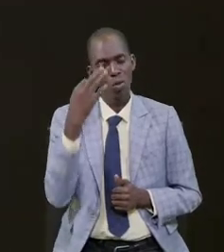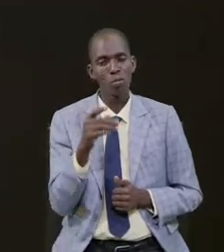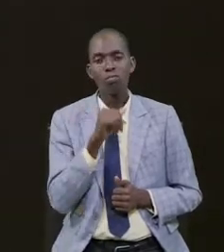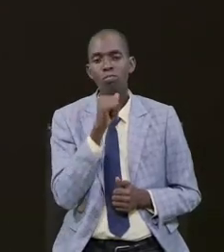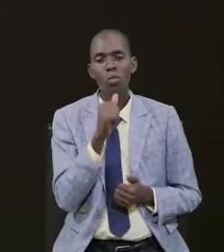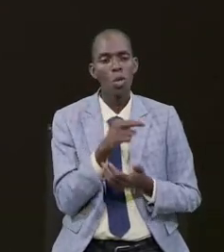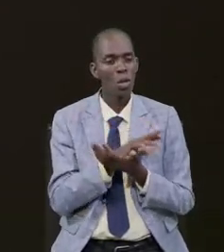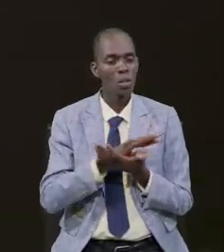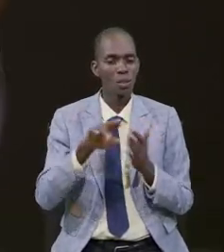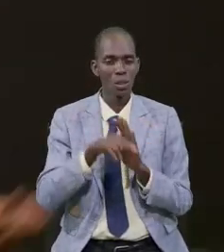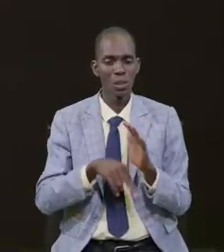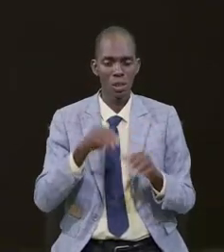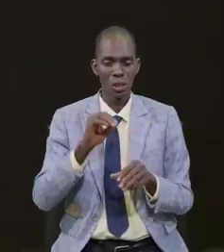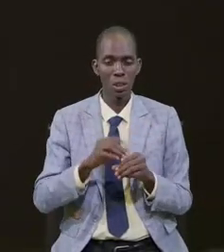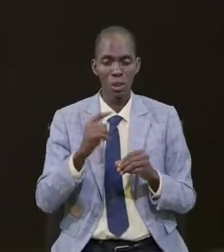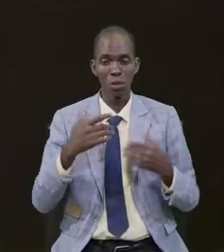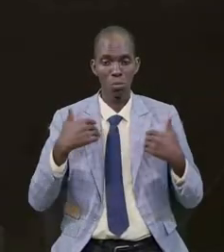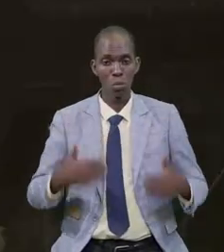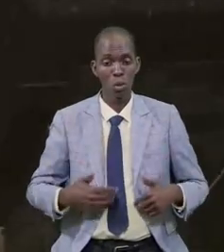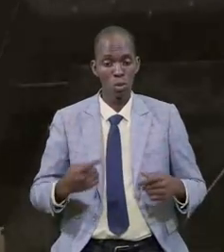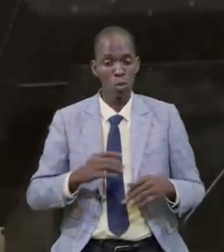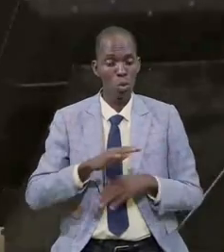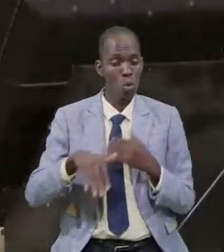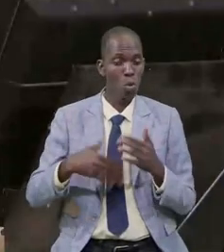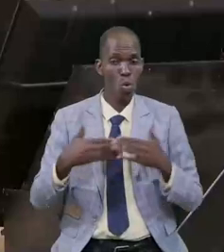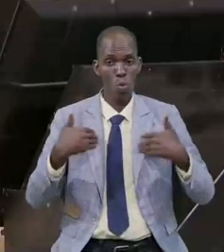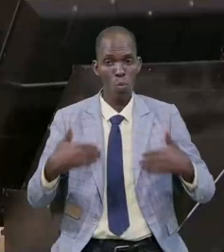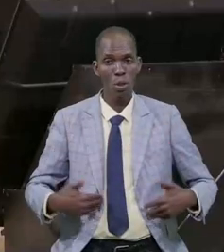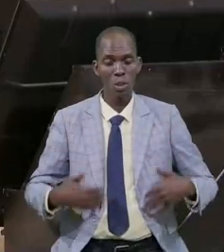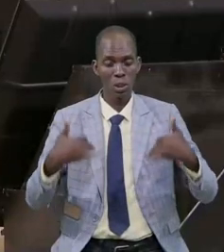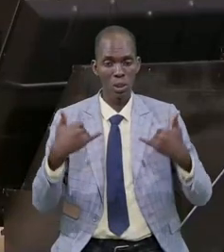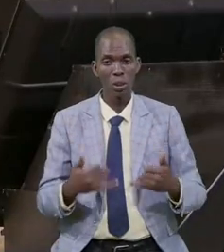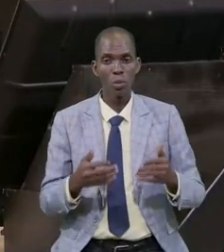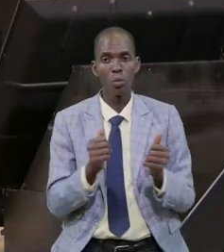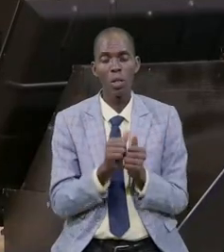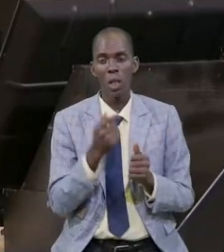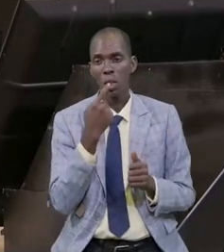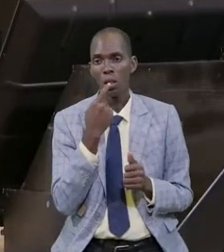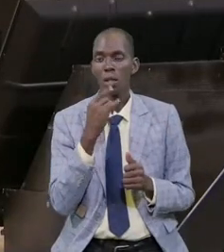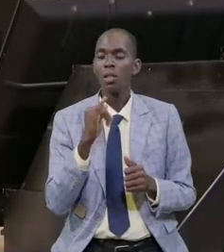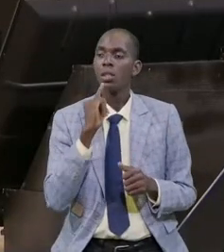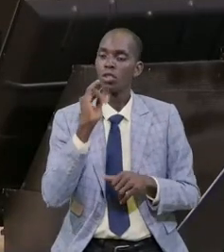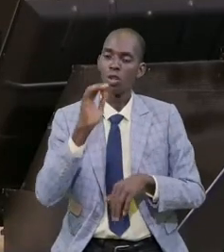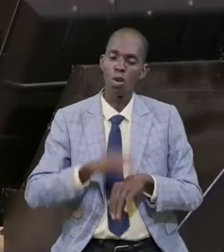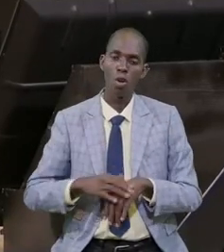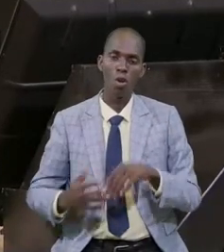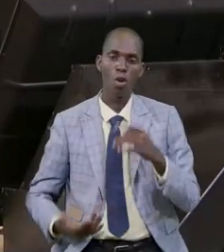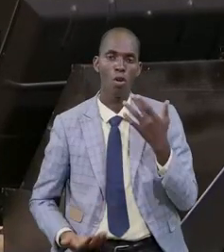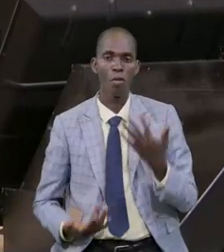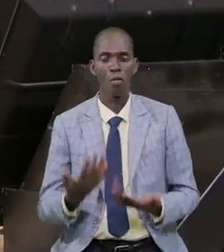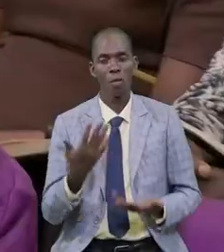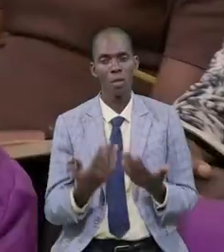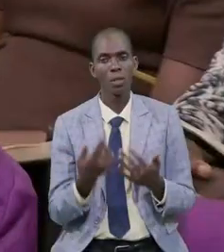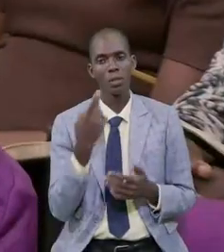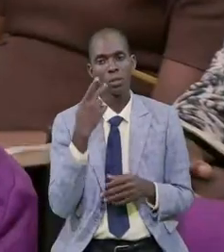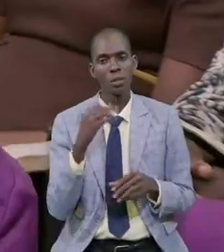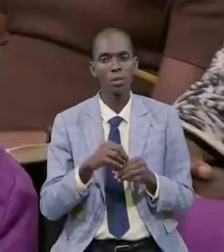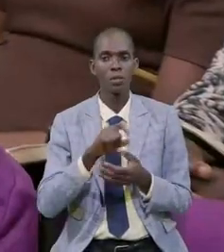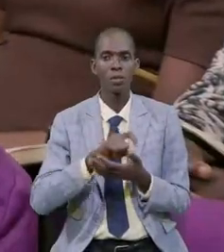à cause de l'injustice dans le corps, dans la langue, le corps entier avec la langue